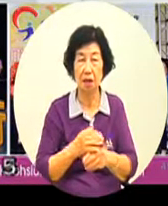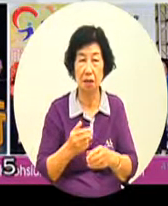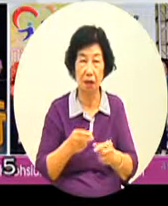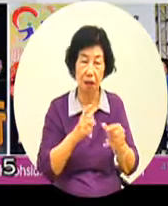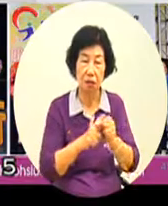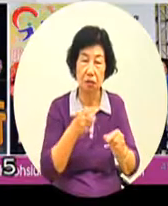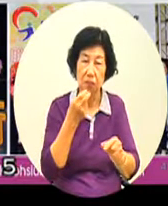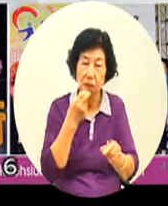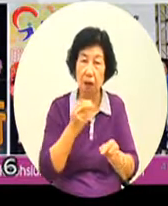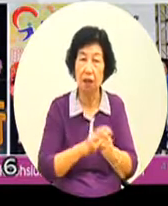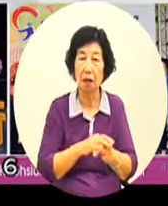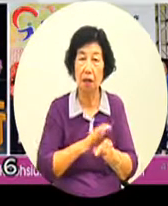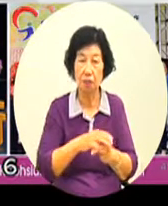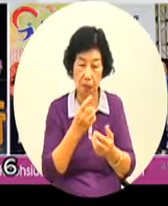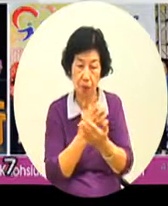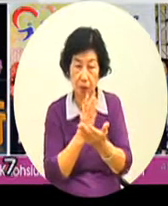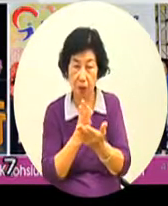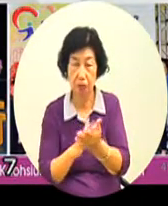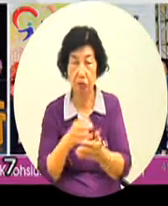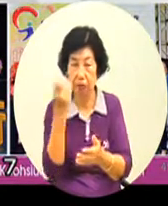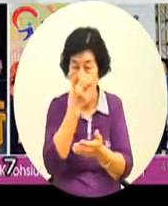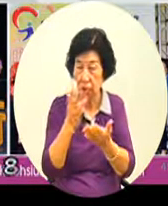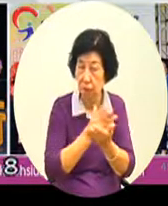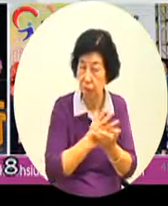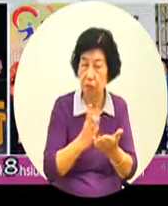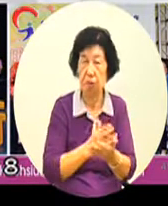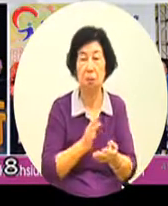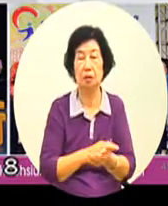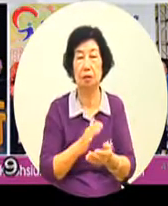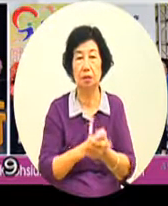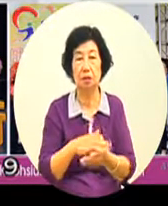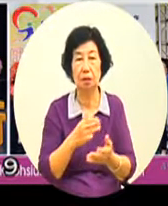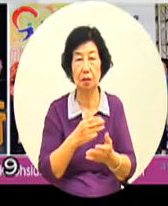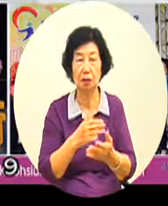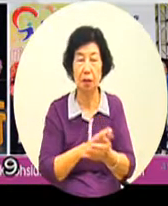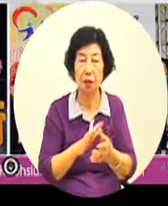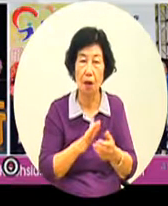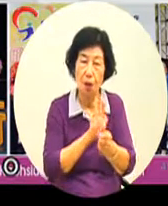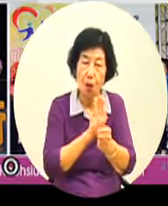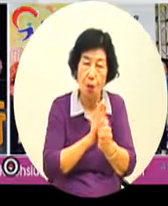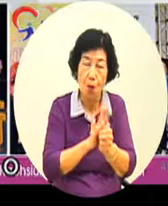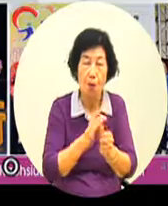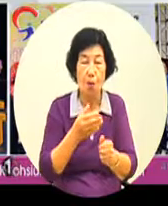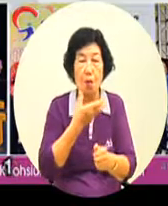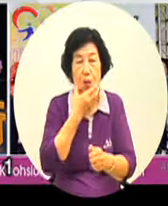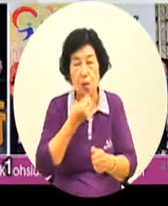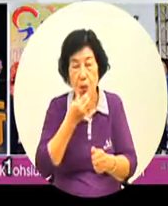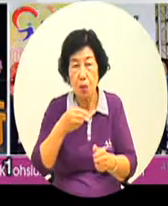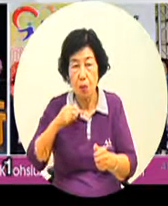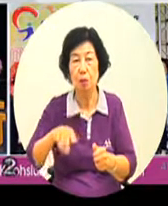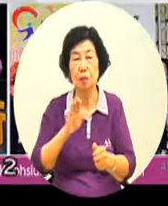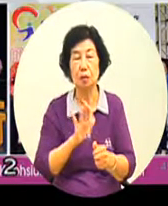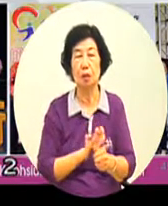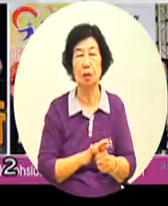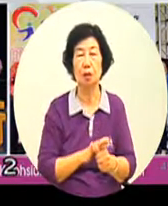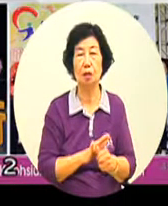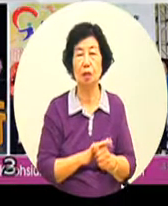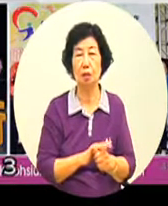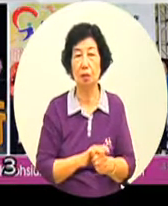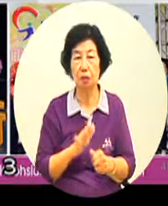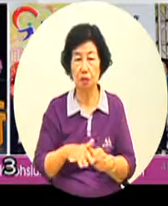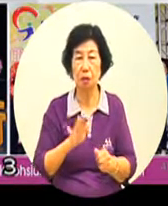种不同的评鉴有很多的一些奖项鼓励。那也希望各位议员也可以了解我们相关的